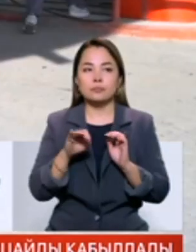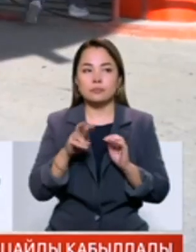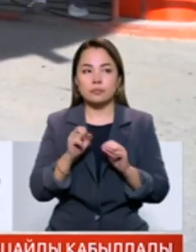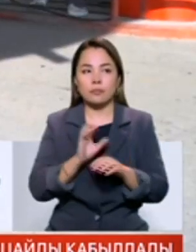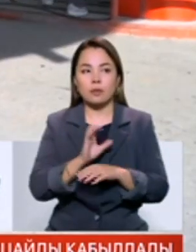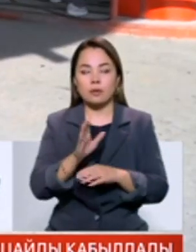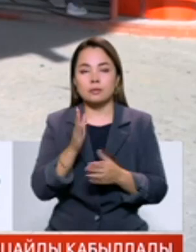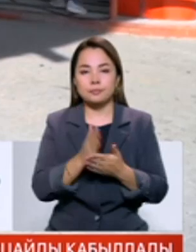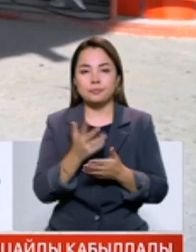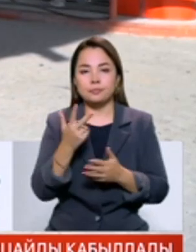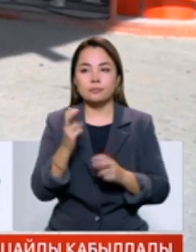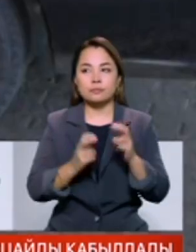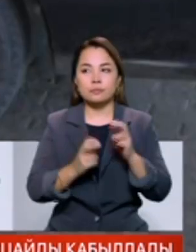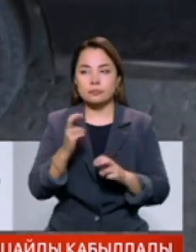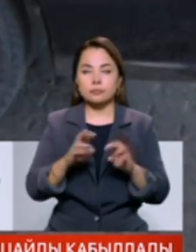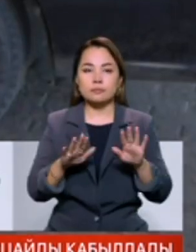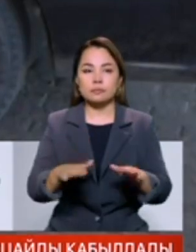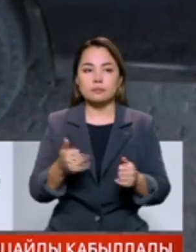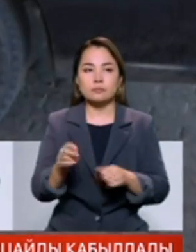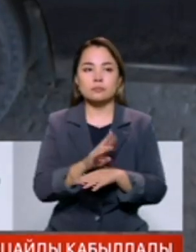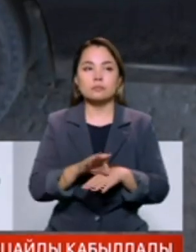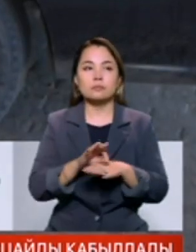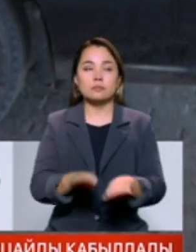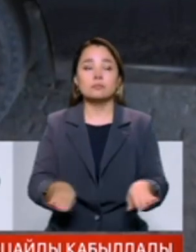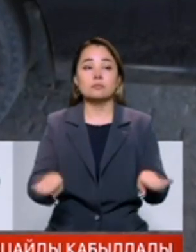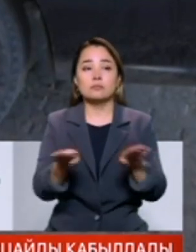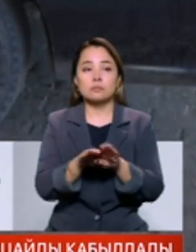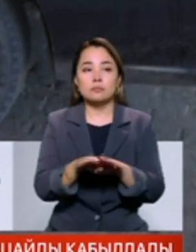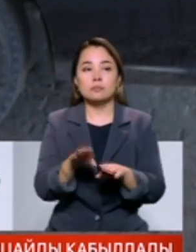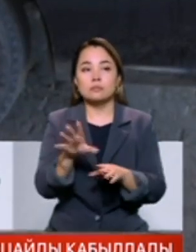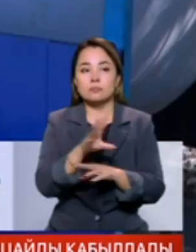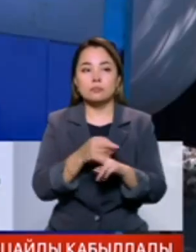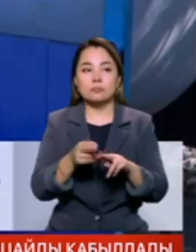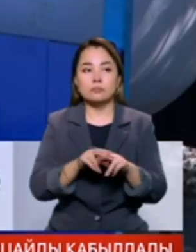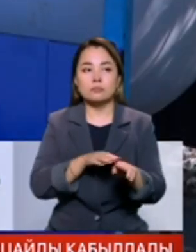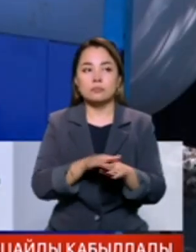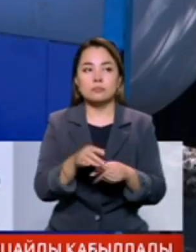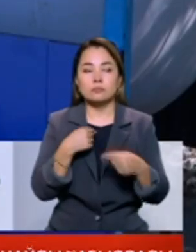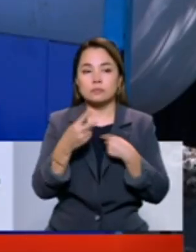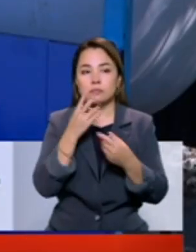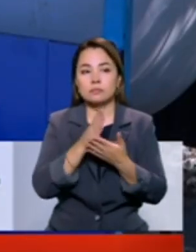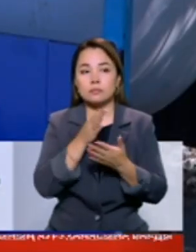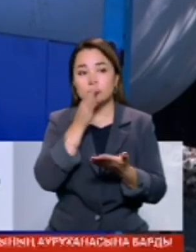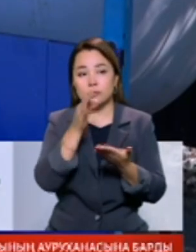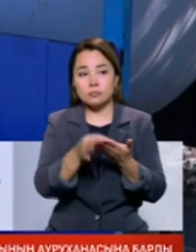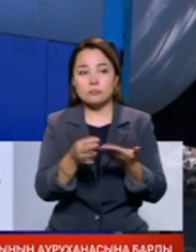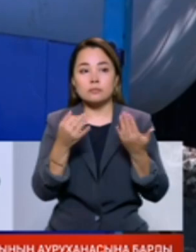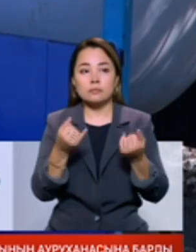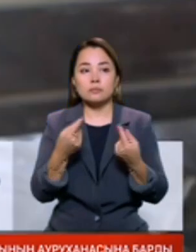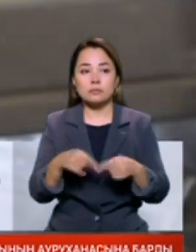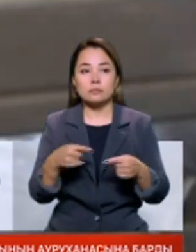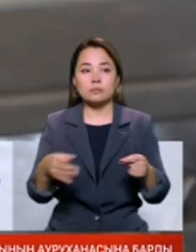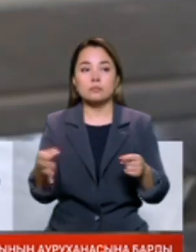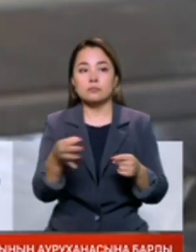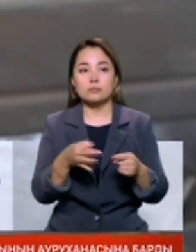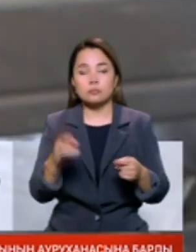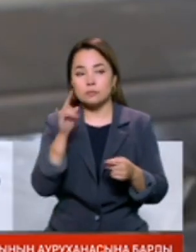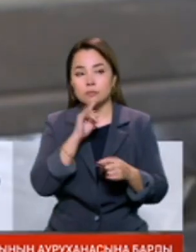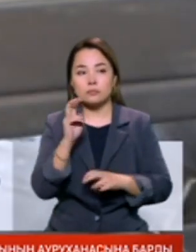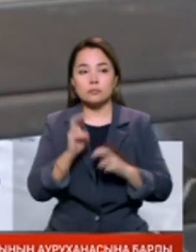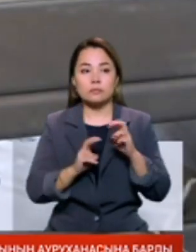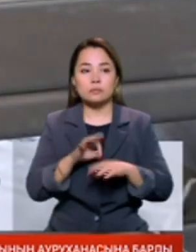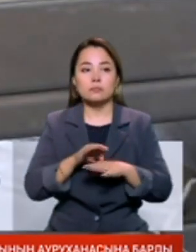газ шығаратын 300 зауыттың бір мезетте жөндеуге жабылуы да шығылғанға жұдырық болып отыр. Жауаптылар қазір басқа облыстардағы мұнай